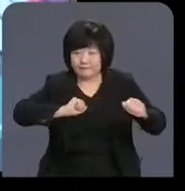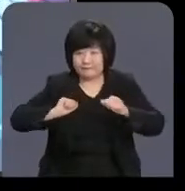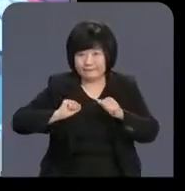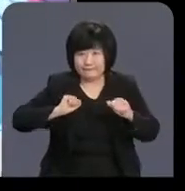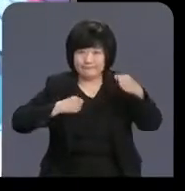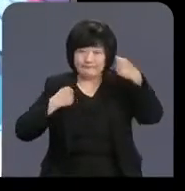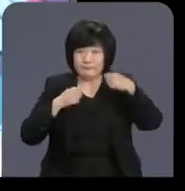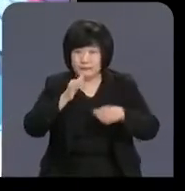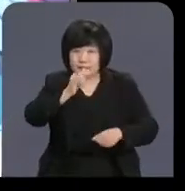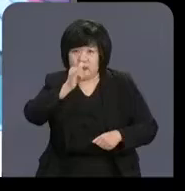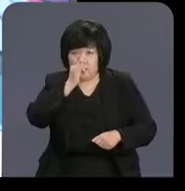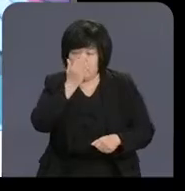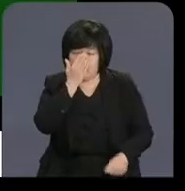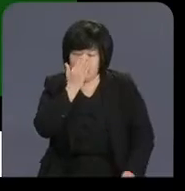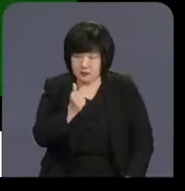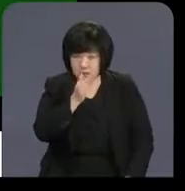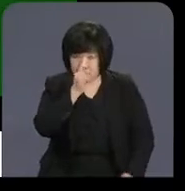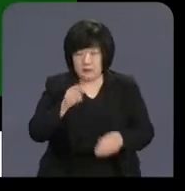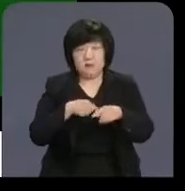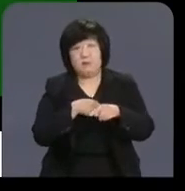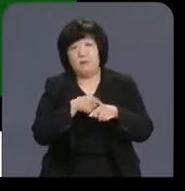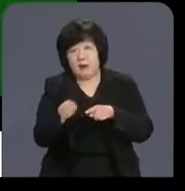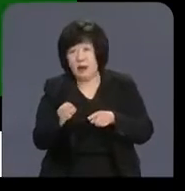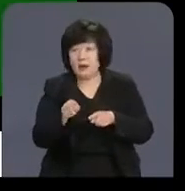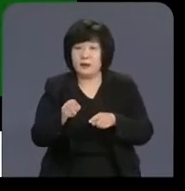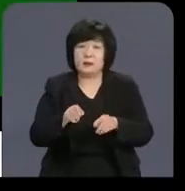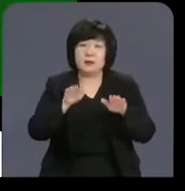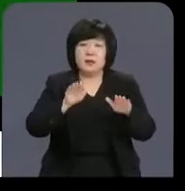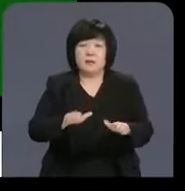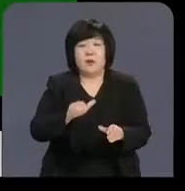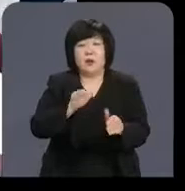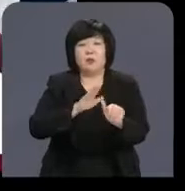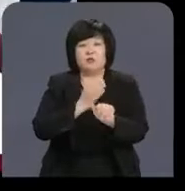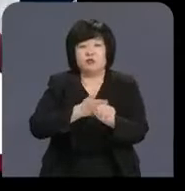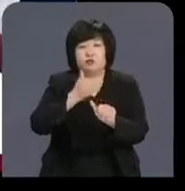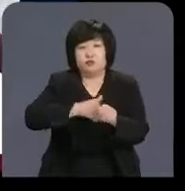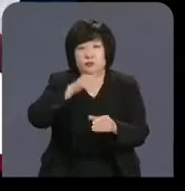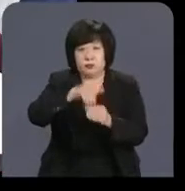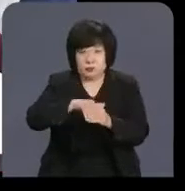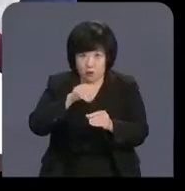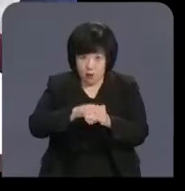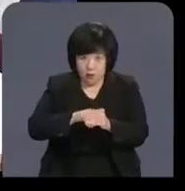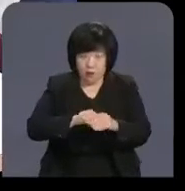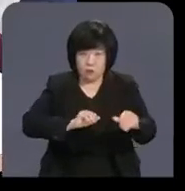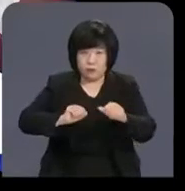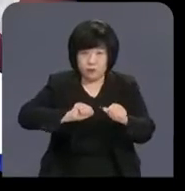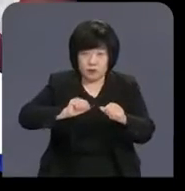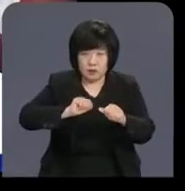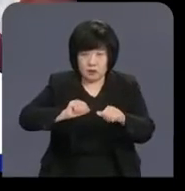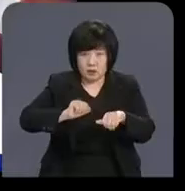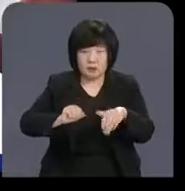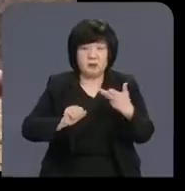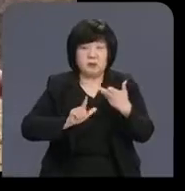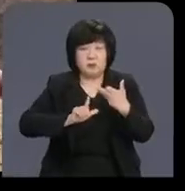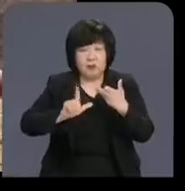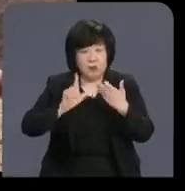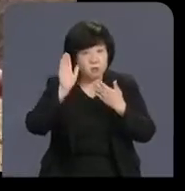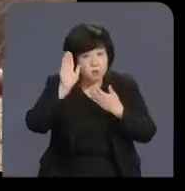식상한 선거운동에서 벗어나 이같이 소통하는 선거운동이 어떤 파급력을 가질지 18일 뒤로 다가온